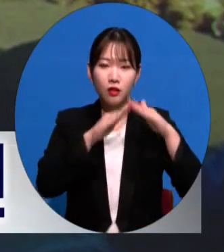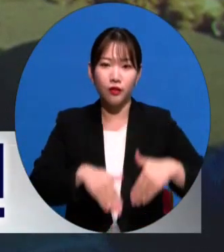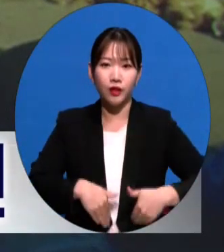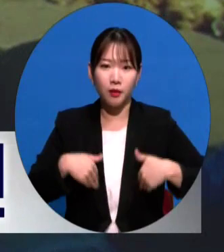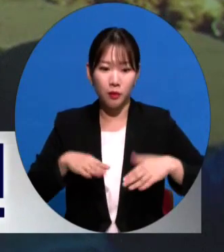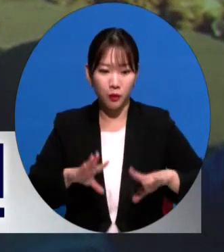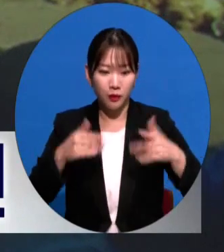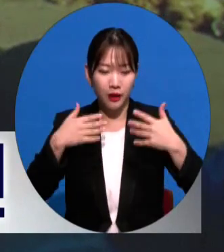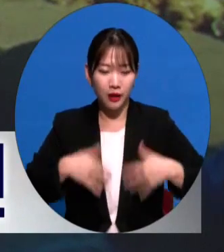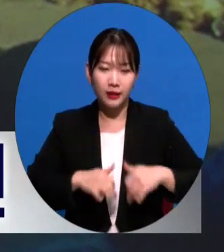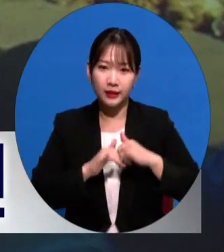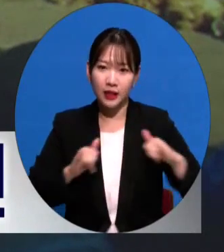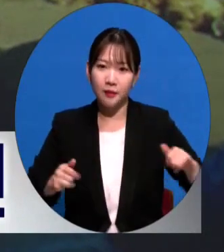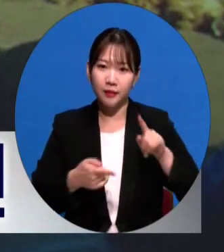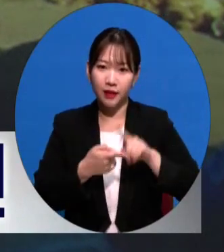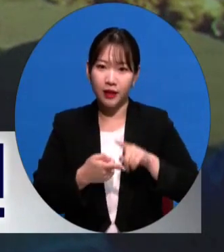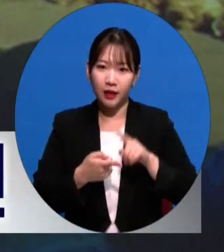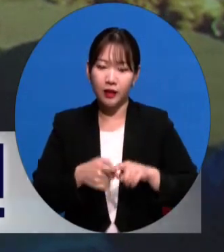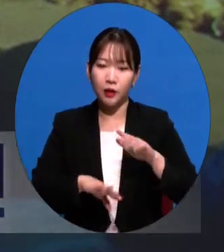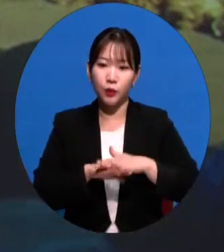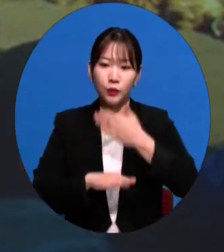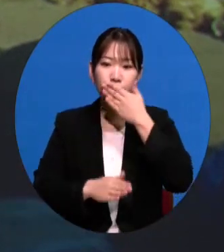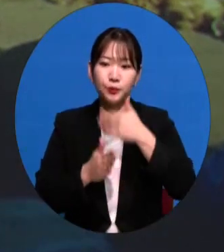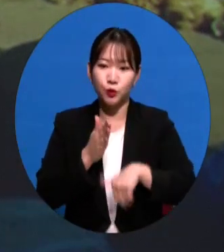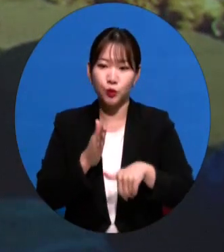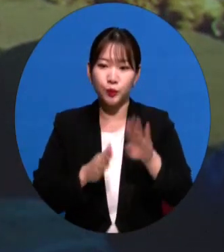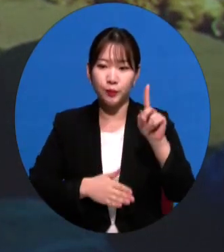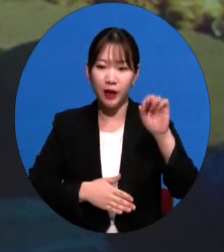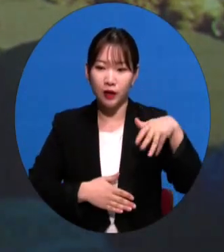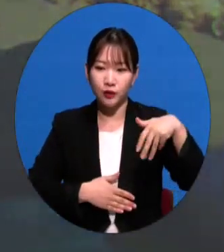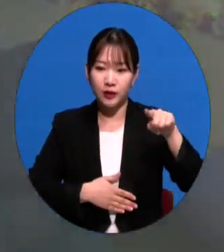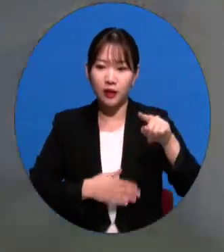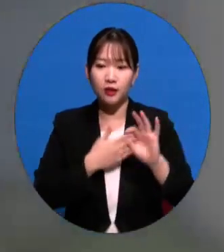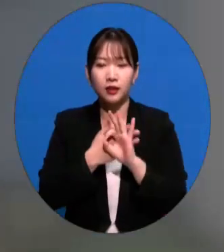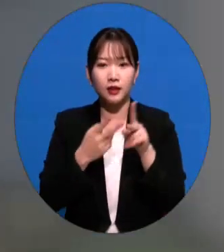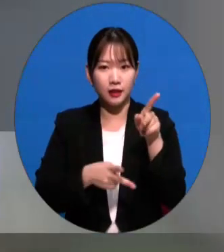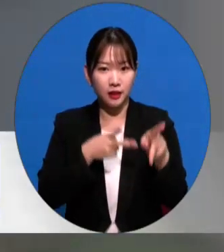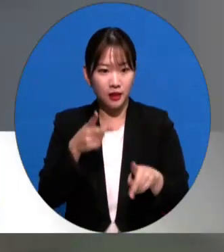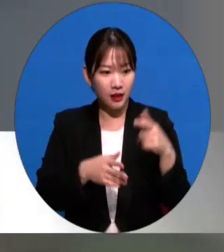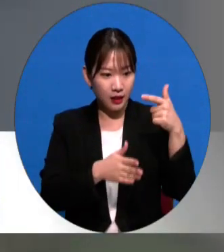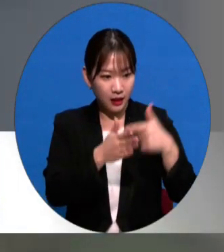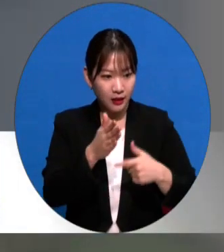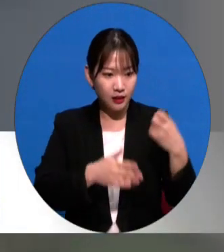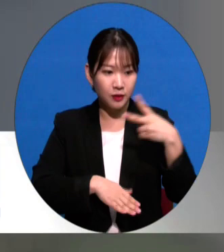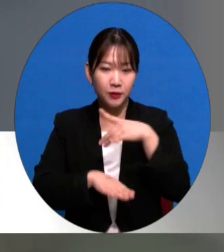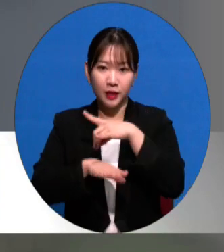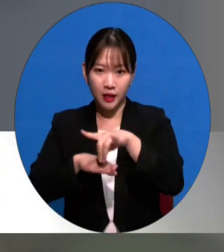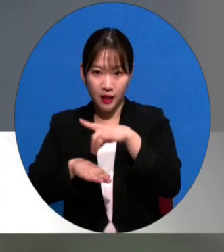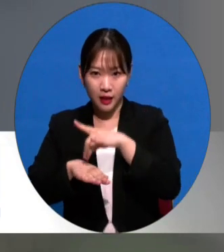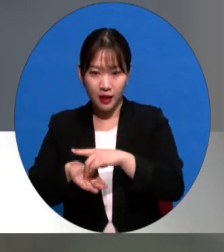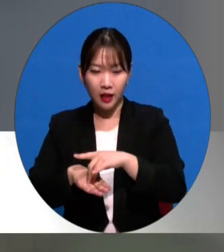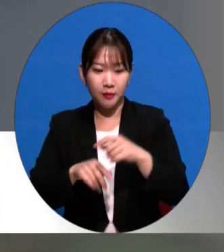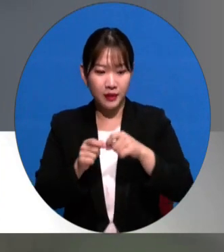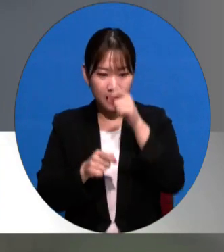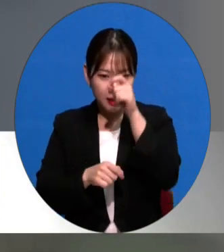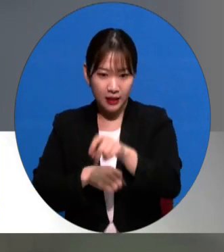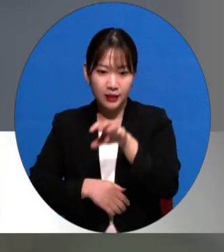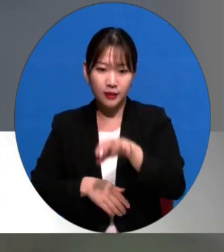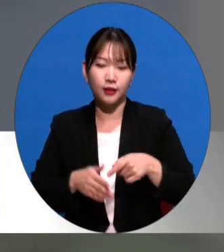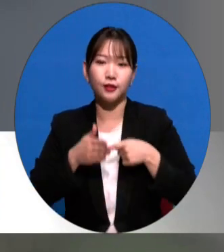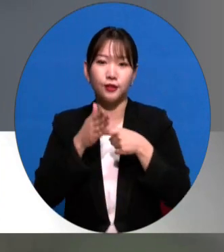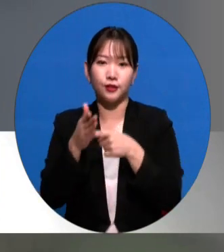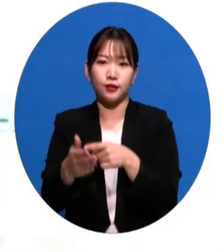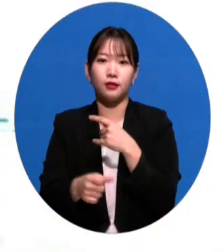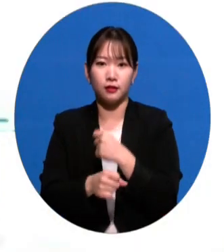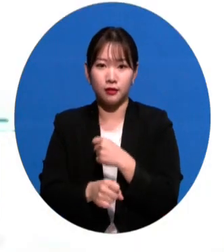전라남도는 올해 취약계층을 대상으로 한 농식품 바우처 시범 사업을 강진군과 해남군, 장성군에서